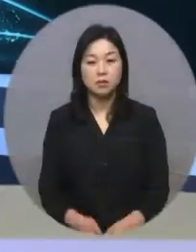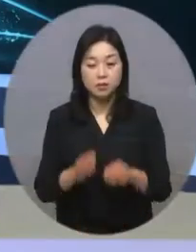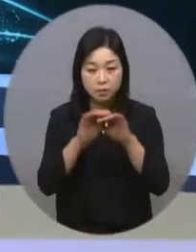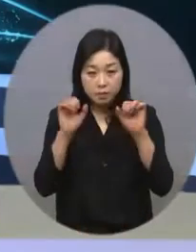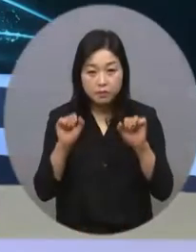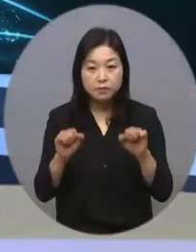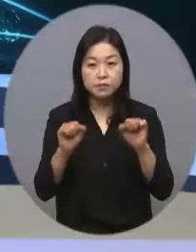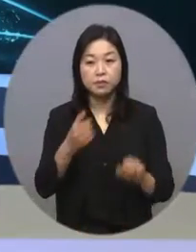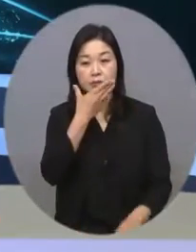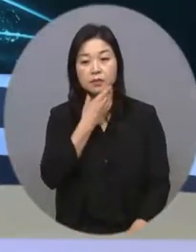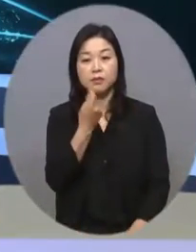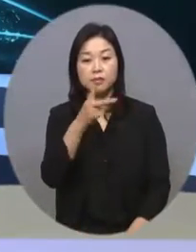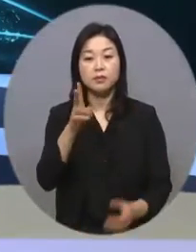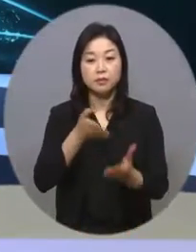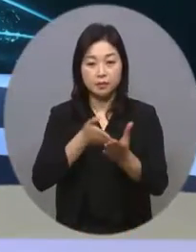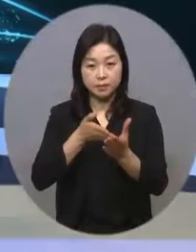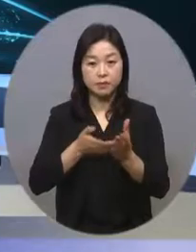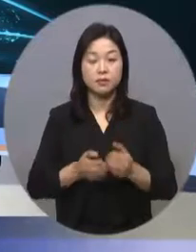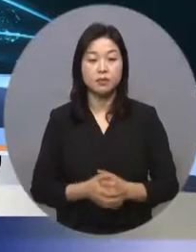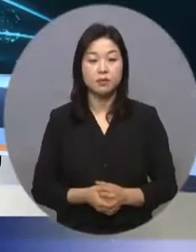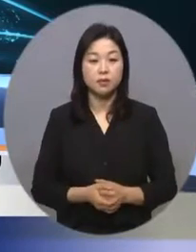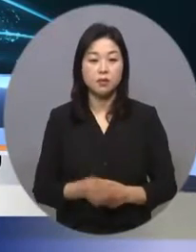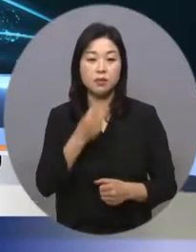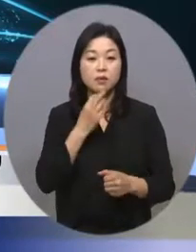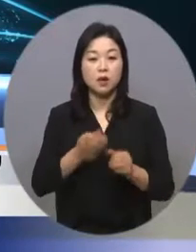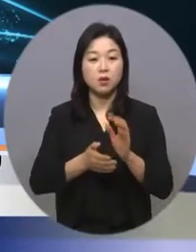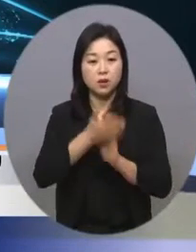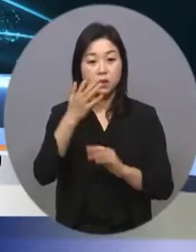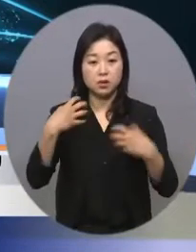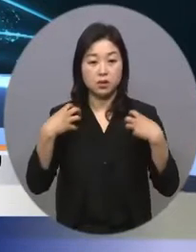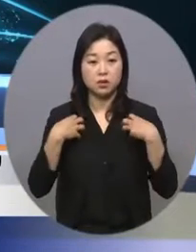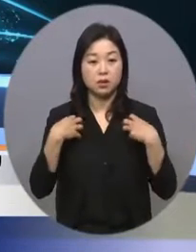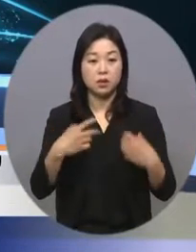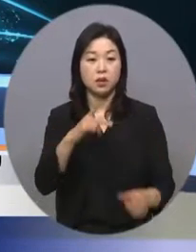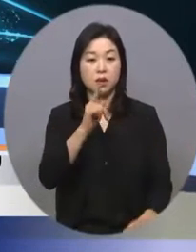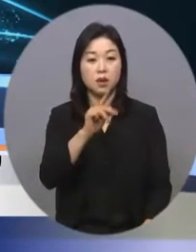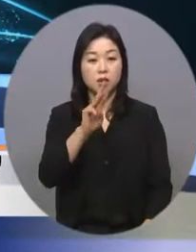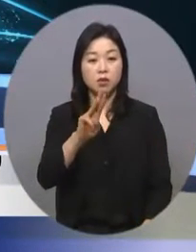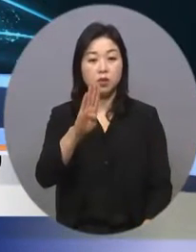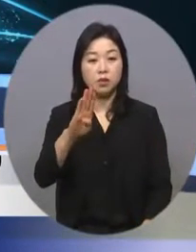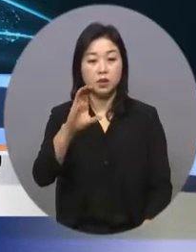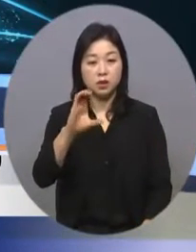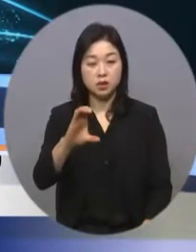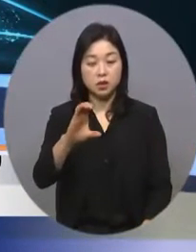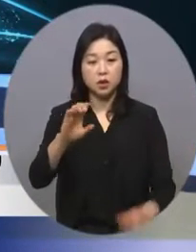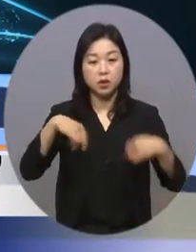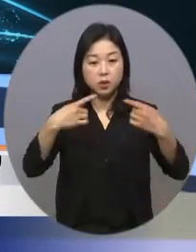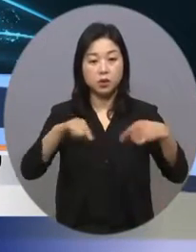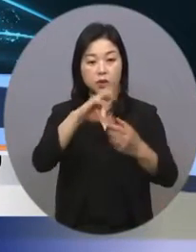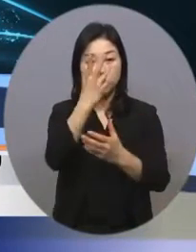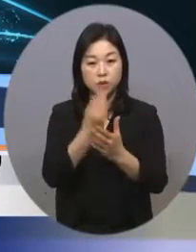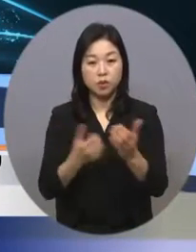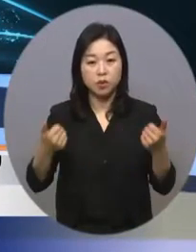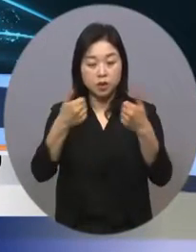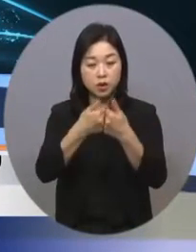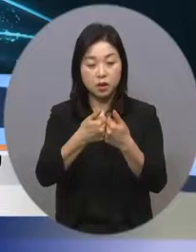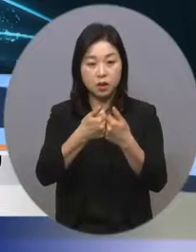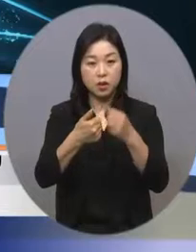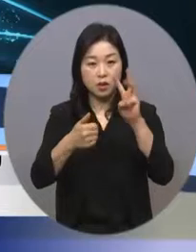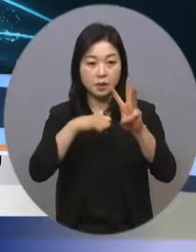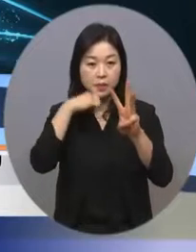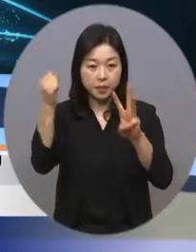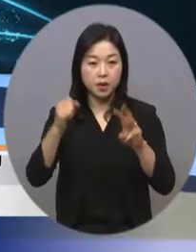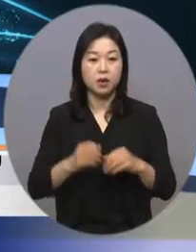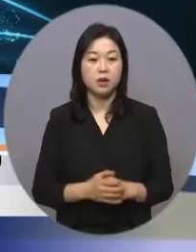여러분 안녕하십니까. 복지TV 뉴스입니다. 서울시청이 휠체어 농구리그에서 3연패 쾌거를 달성했습니다. 결승전에서